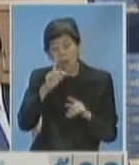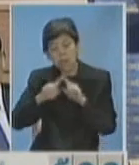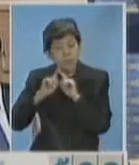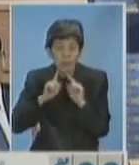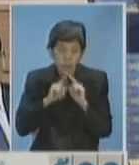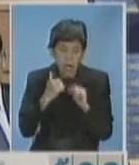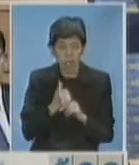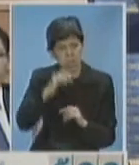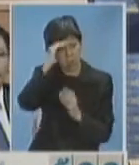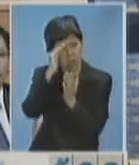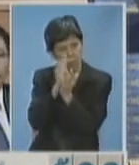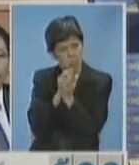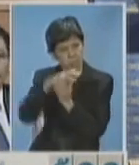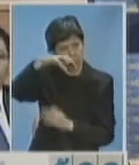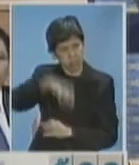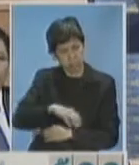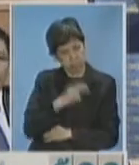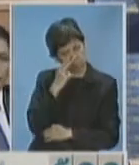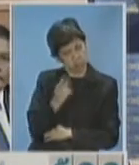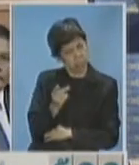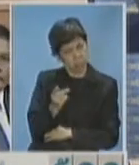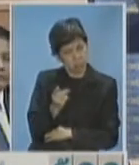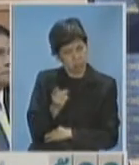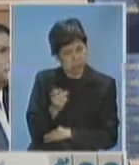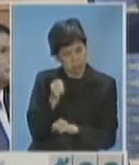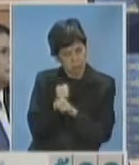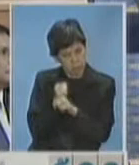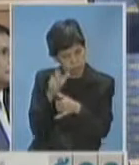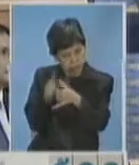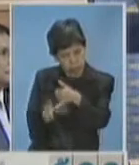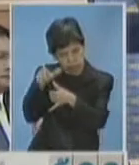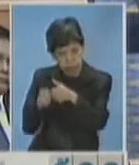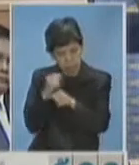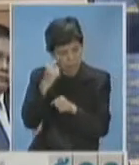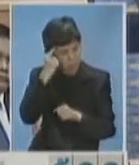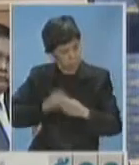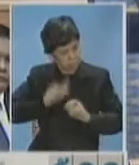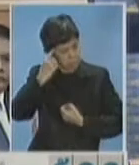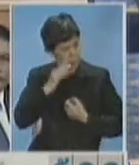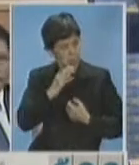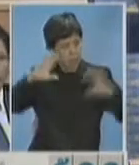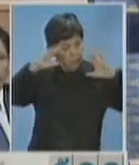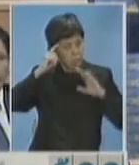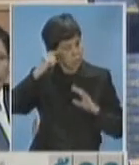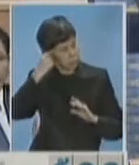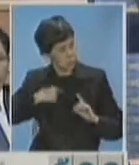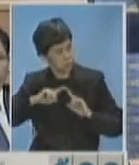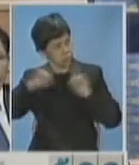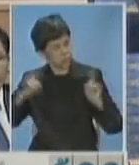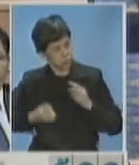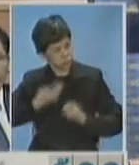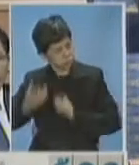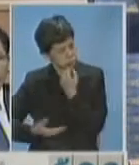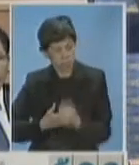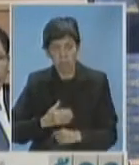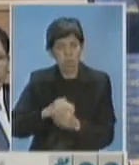ำไมสำนักงานตำรวจแห่งชาติต้องมาดำเนินการต่อบุคคลที่มีความคิดเห็นแตกต่างจากรัฐบาลต้อง